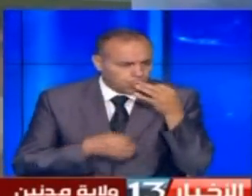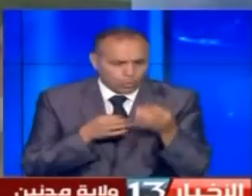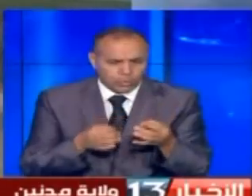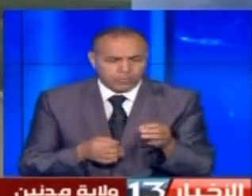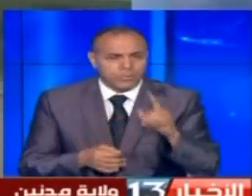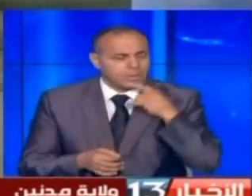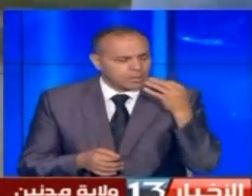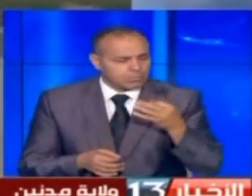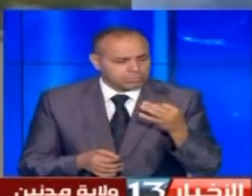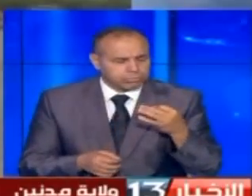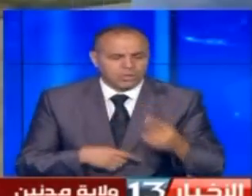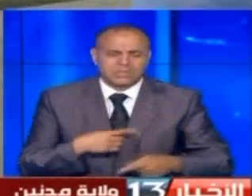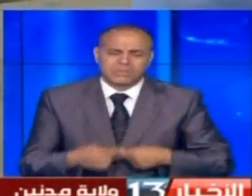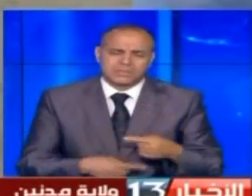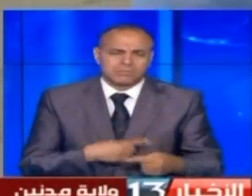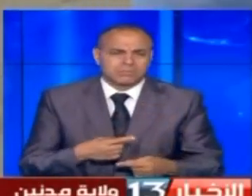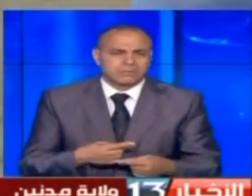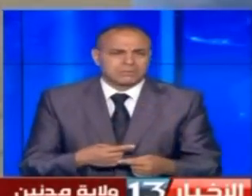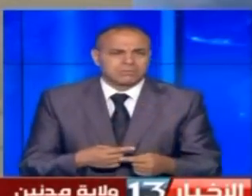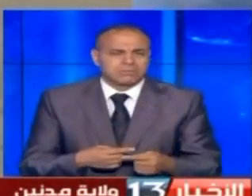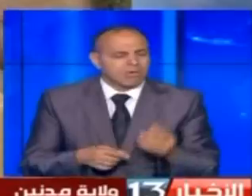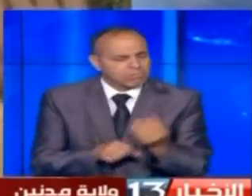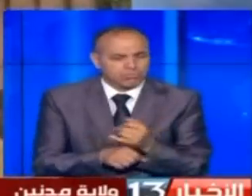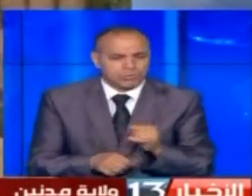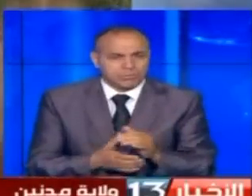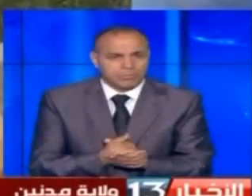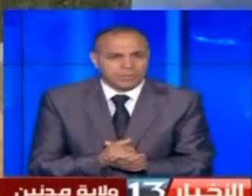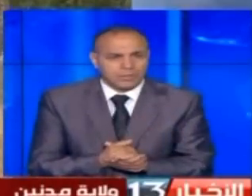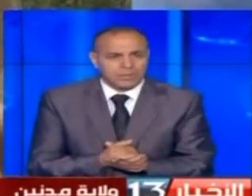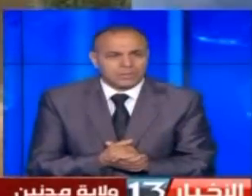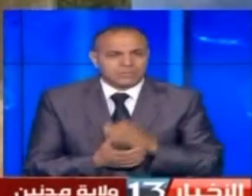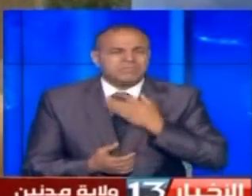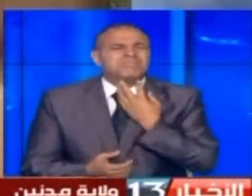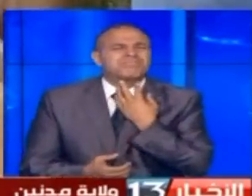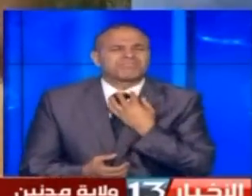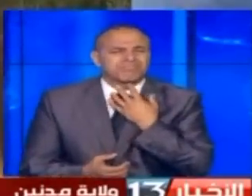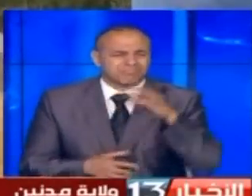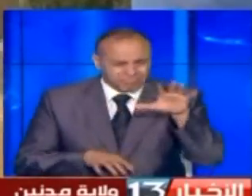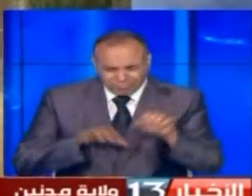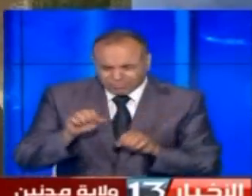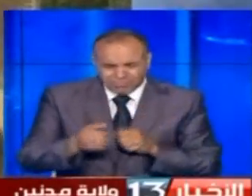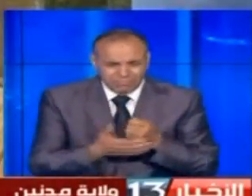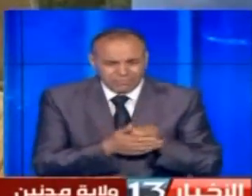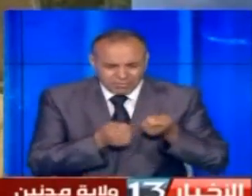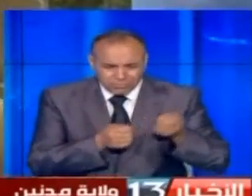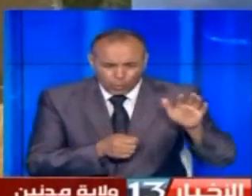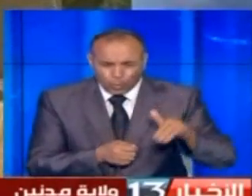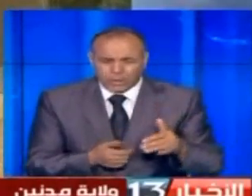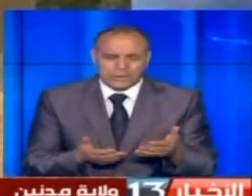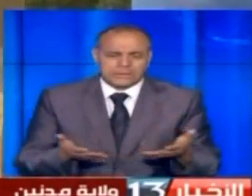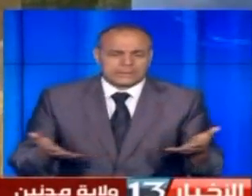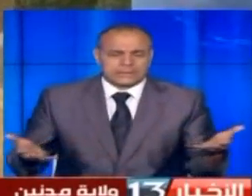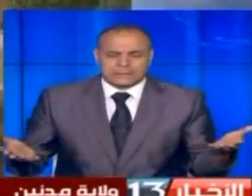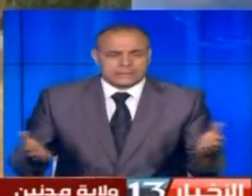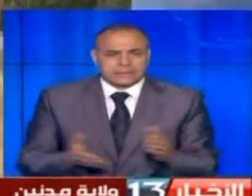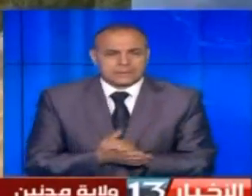من وعود متتالية لم تتحقق. عطشر كركرنا المي، ذريتنا هنا عندنا تحاليل تثبت